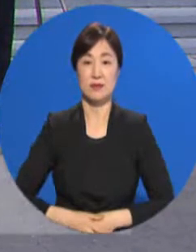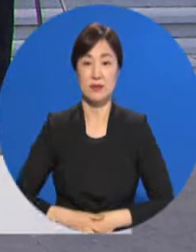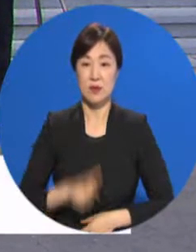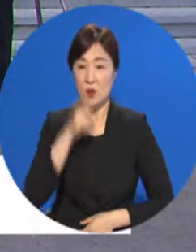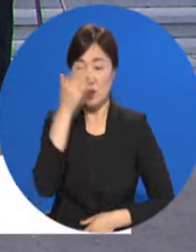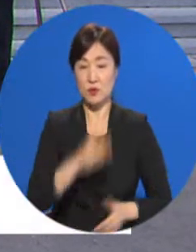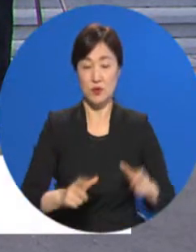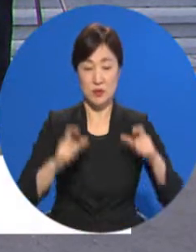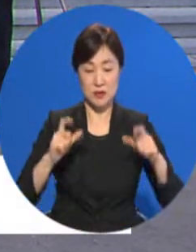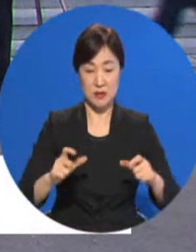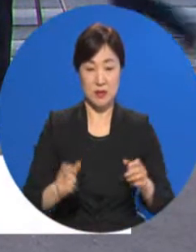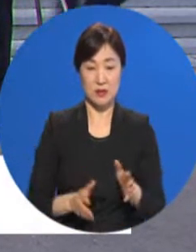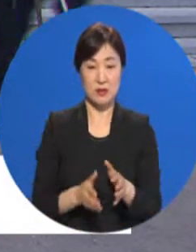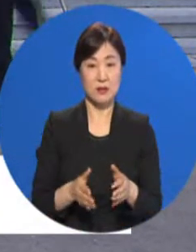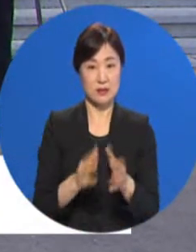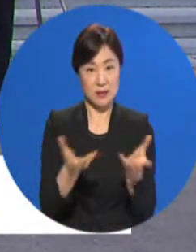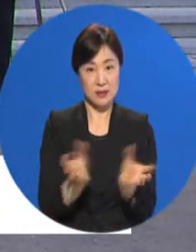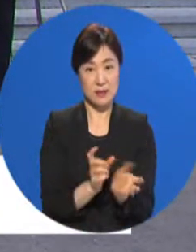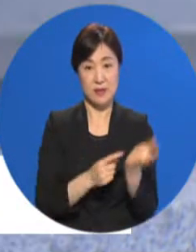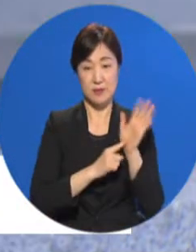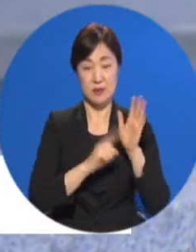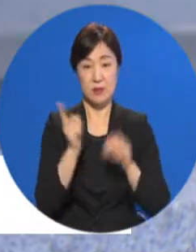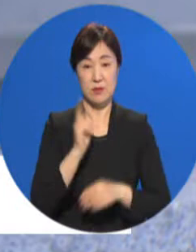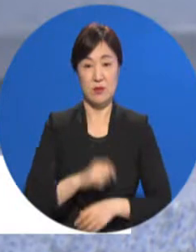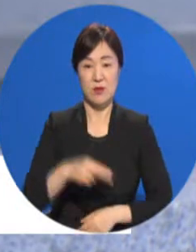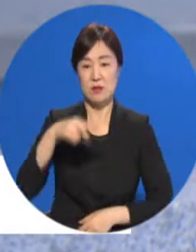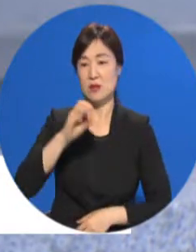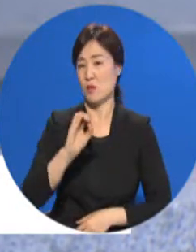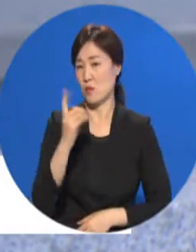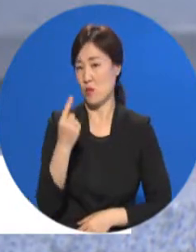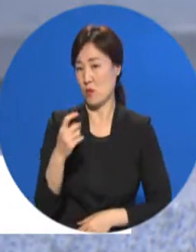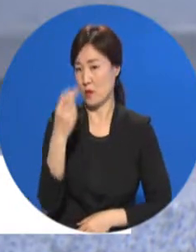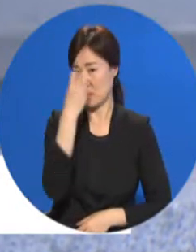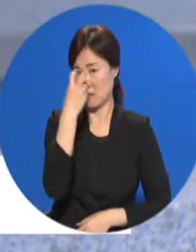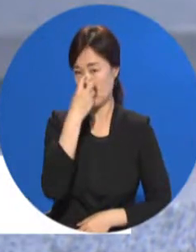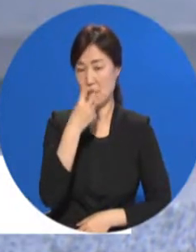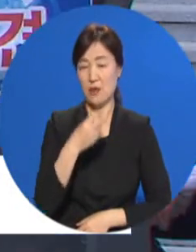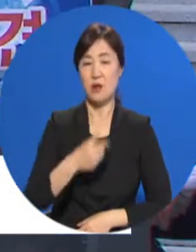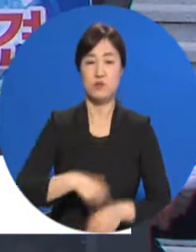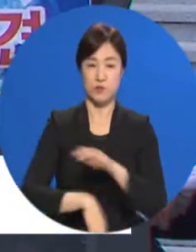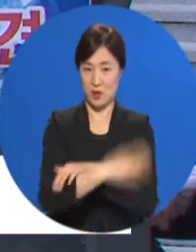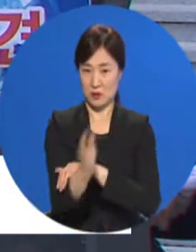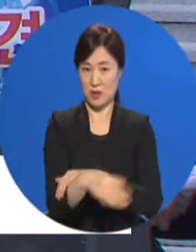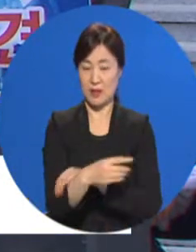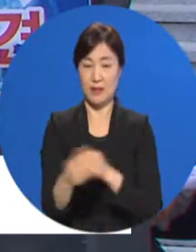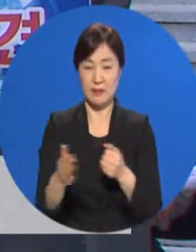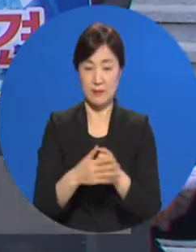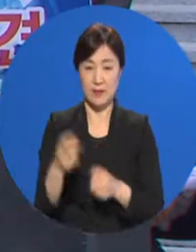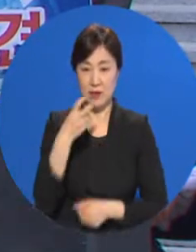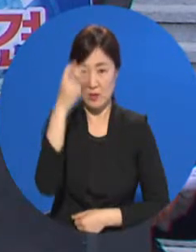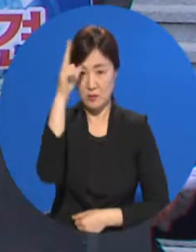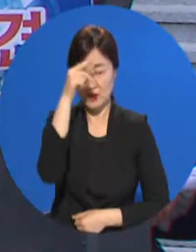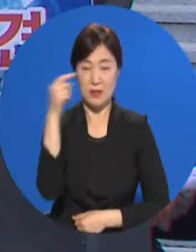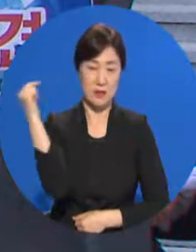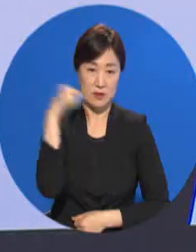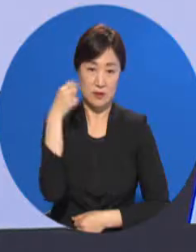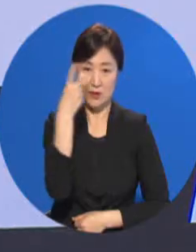시민단체들은 상포지구 특혜 의혹에 대한 과거 검찰 수사가 부실했다고 지적하며 경찰의 철저한 수사를